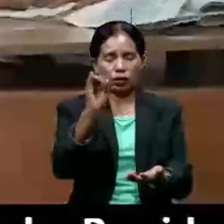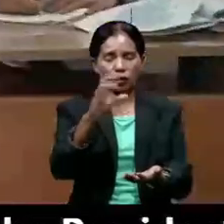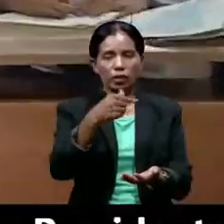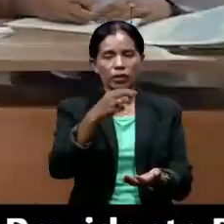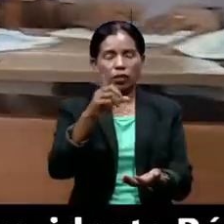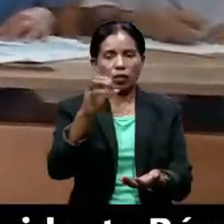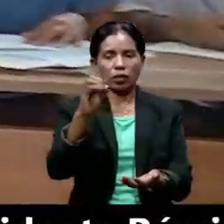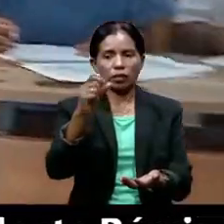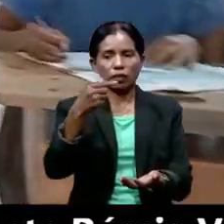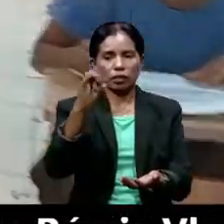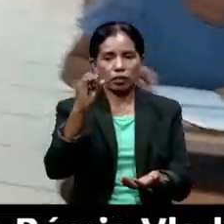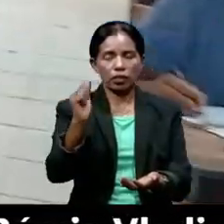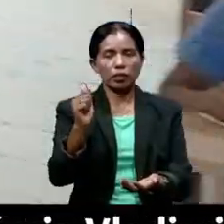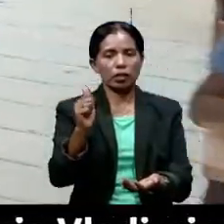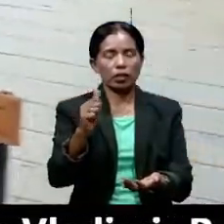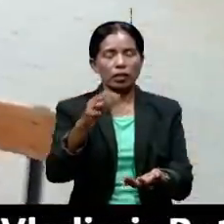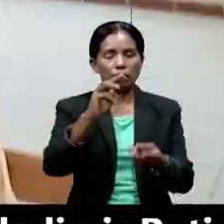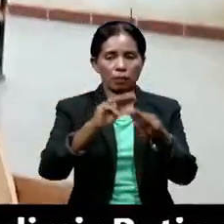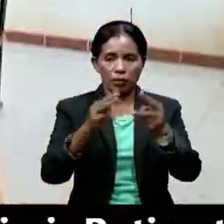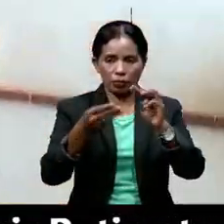geologia, matematika